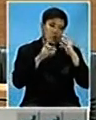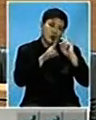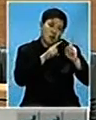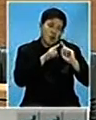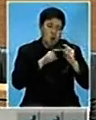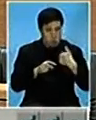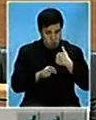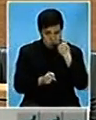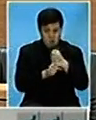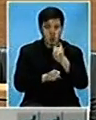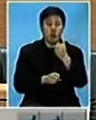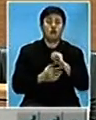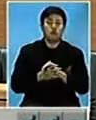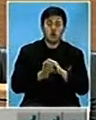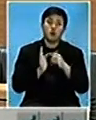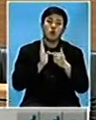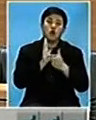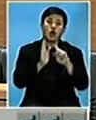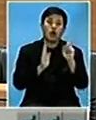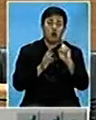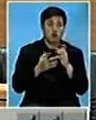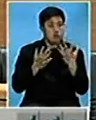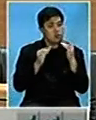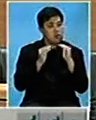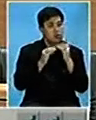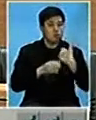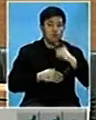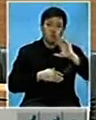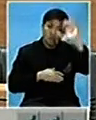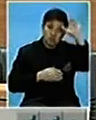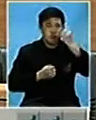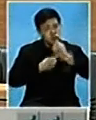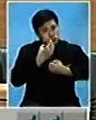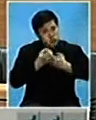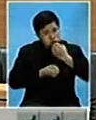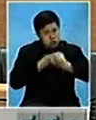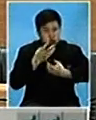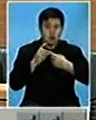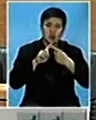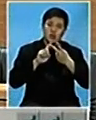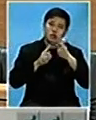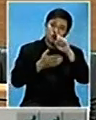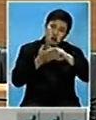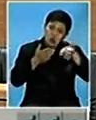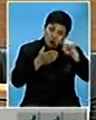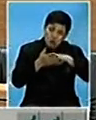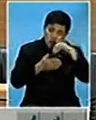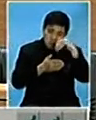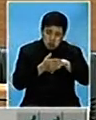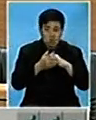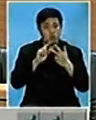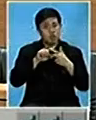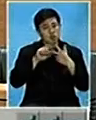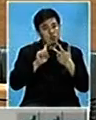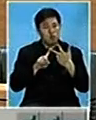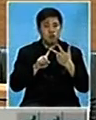ารถปฏิบัติได้เช่นสิทธิในการแสดงความคิดเห็นสิทธิในการเลือกตั้งสิทธิในการที่